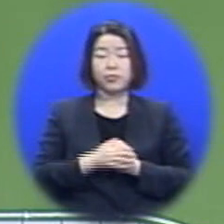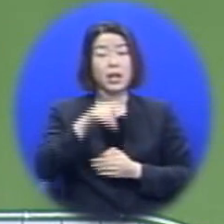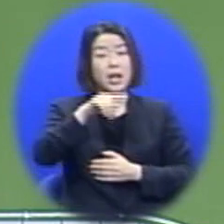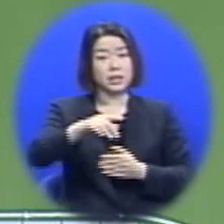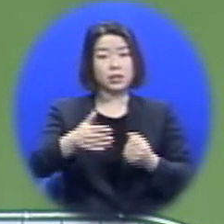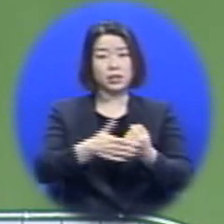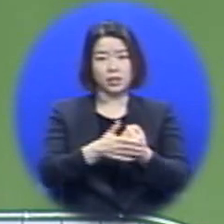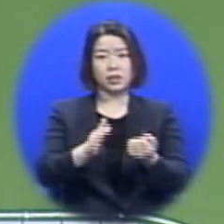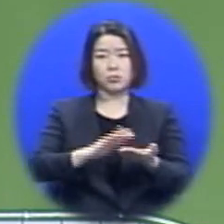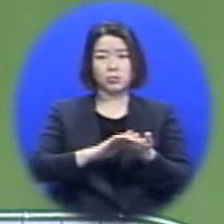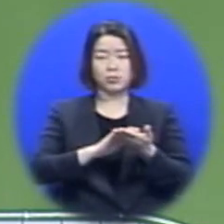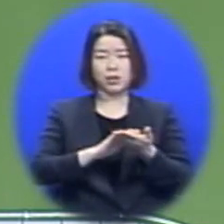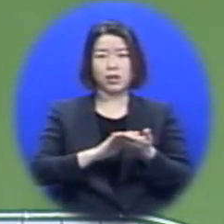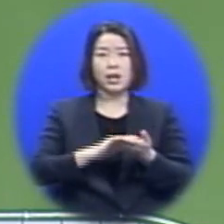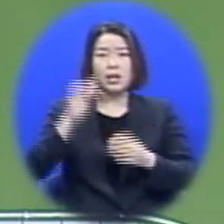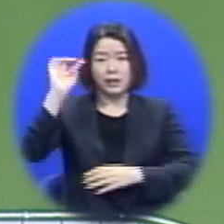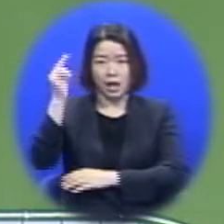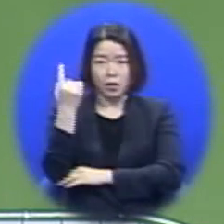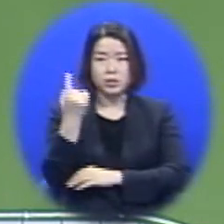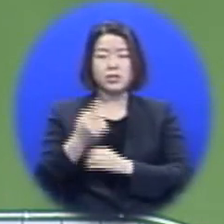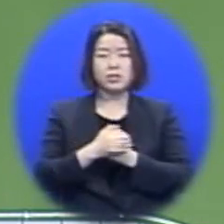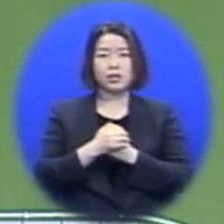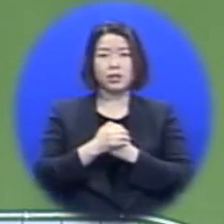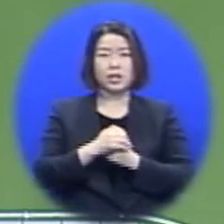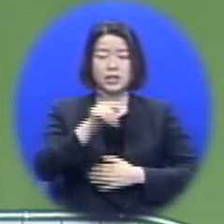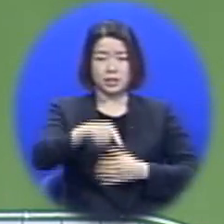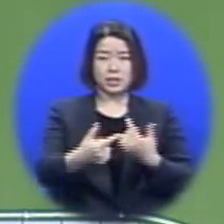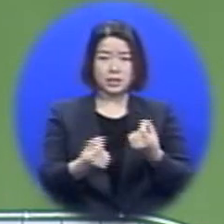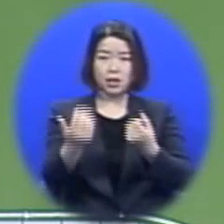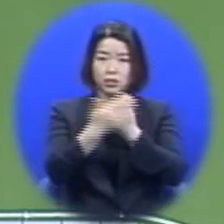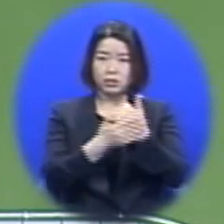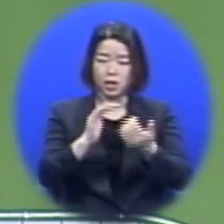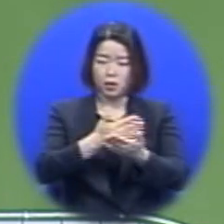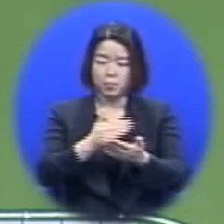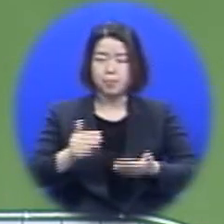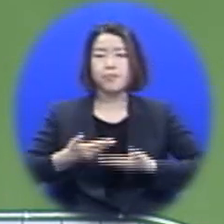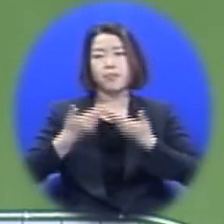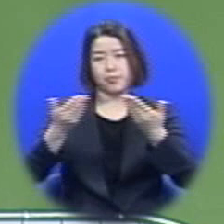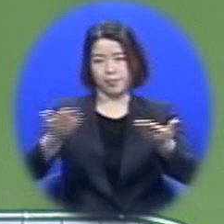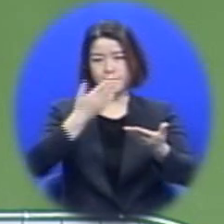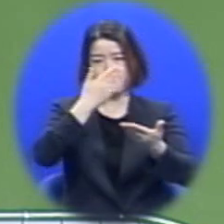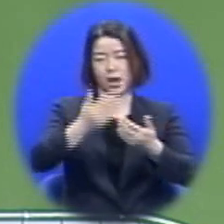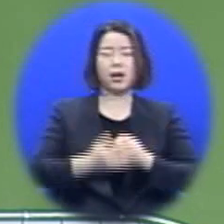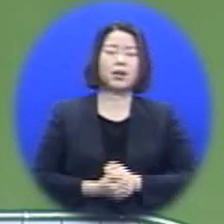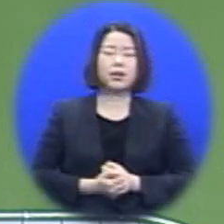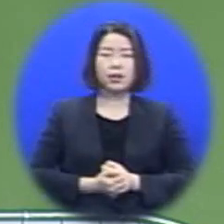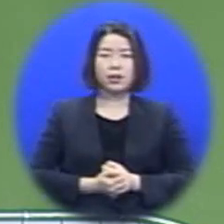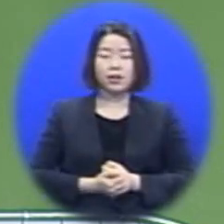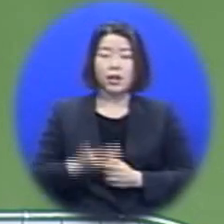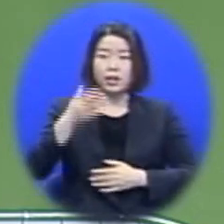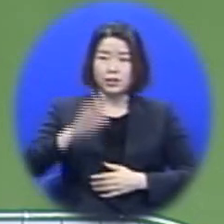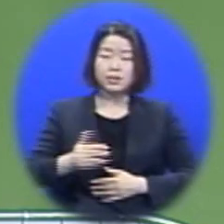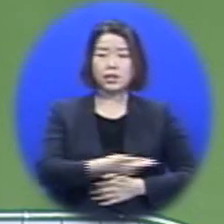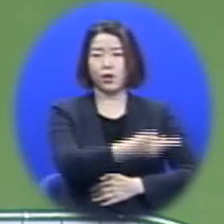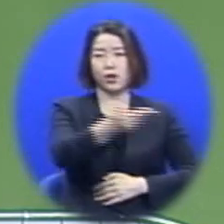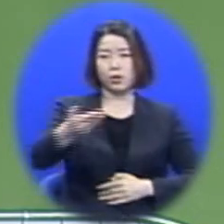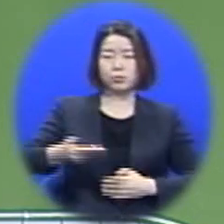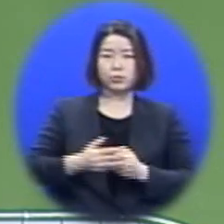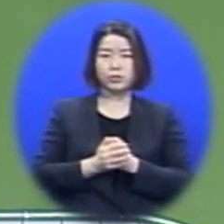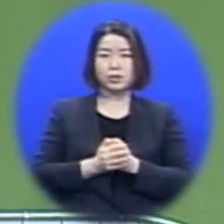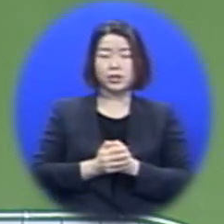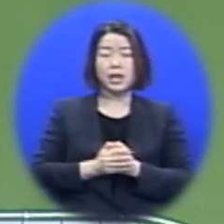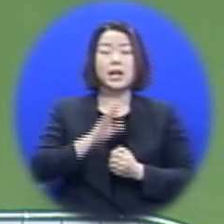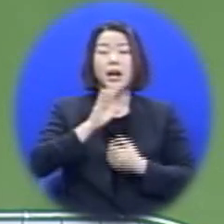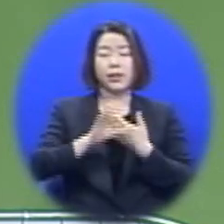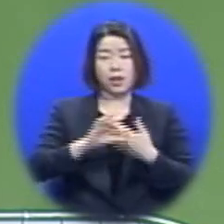그렇기 때문에 다윗은 그런 은혜를 베풀 수 있었던 거예요. 그런데 여러분,